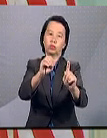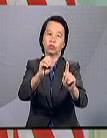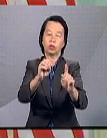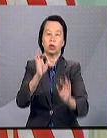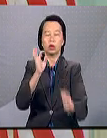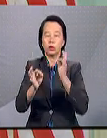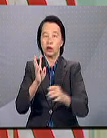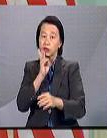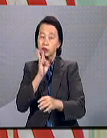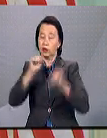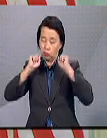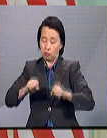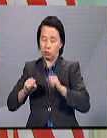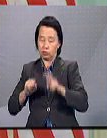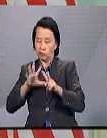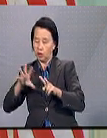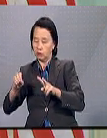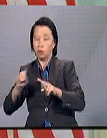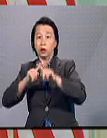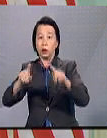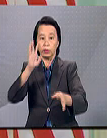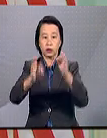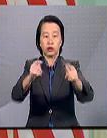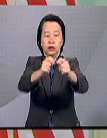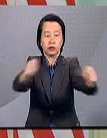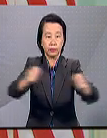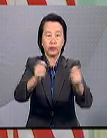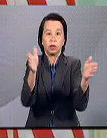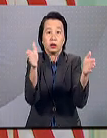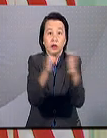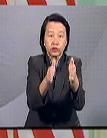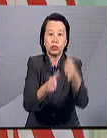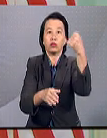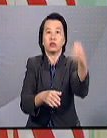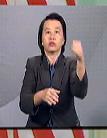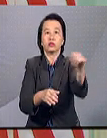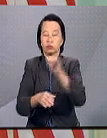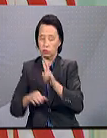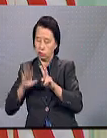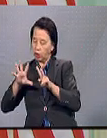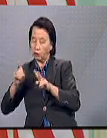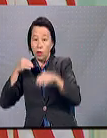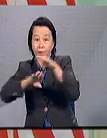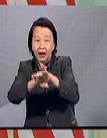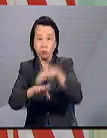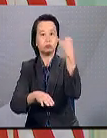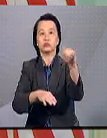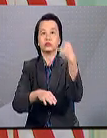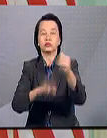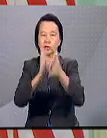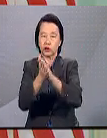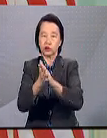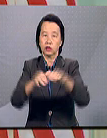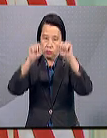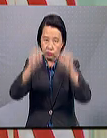kata boleh sampai 250, tapi kalau tempat tu tidak memungkinkan untuk memuatkan 250, maka